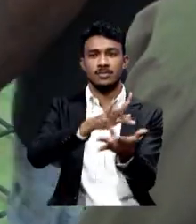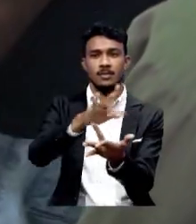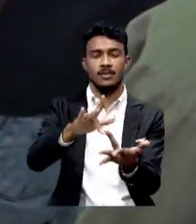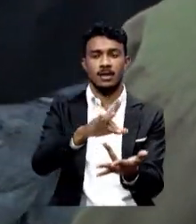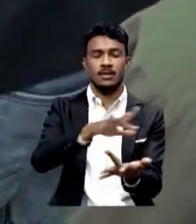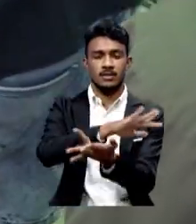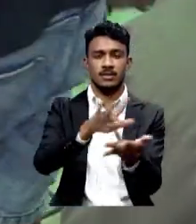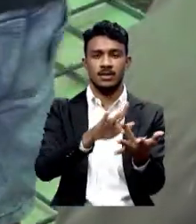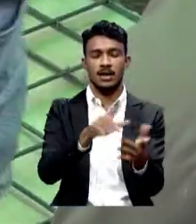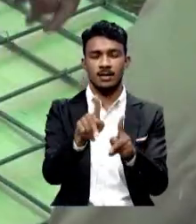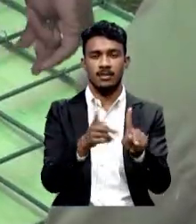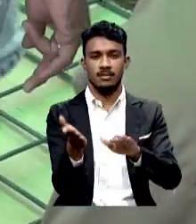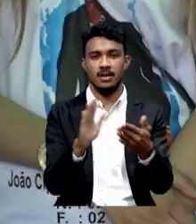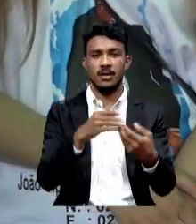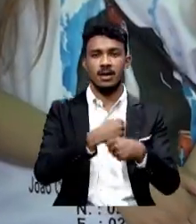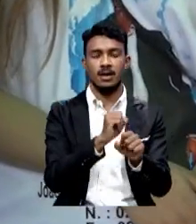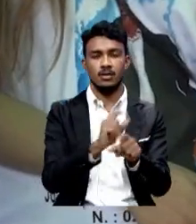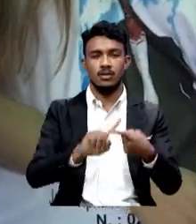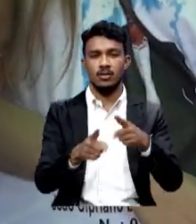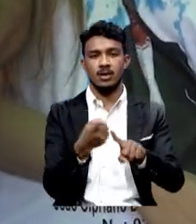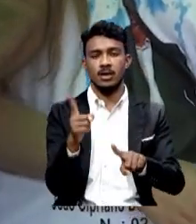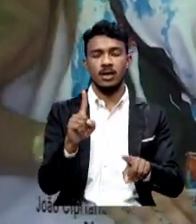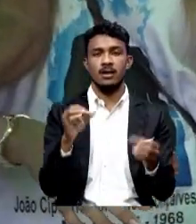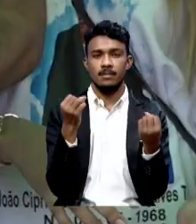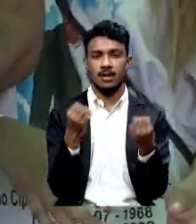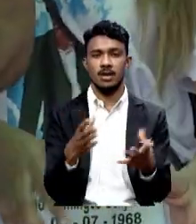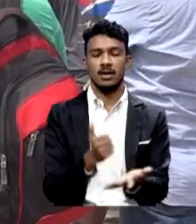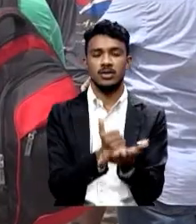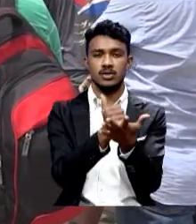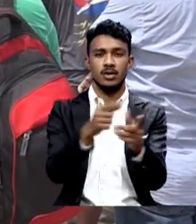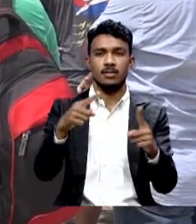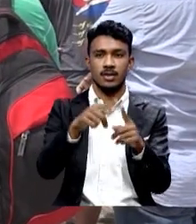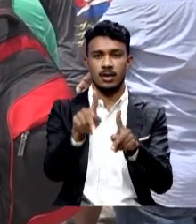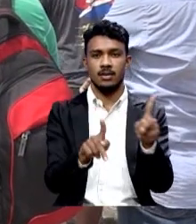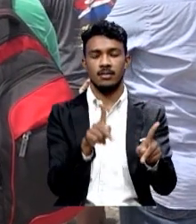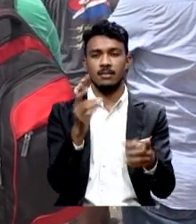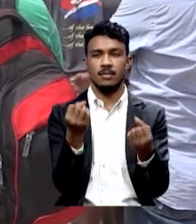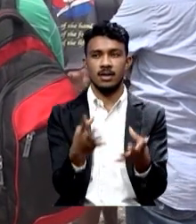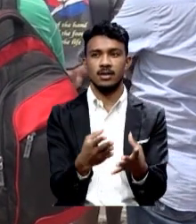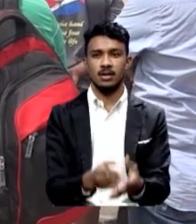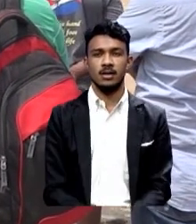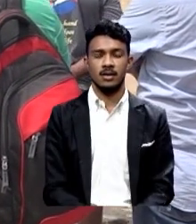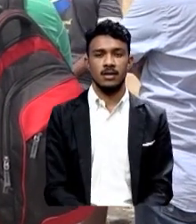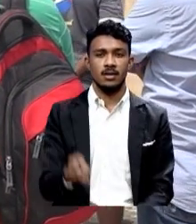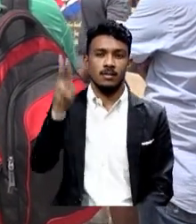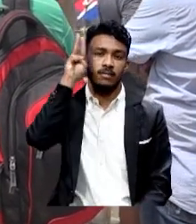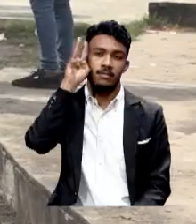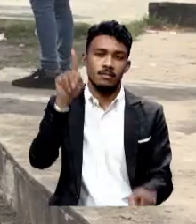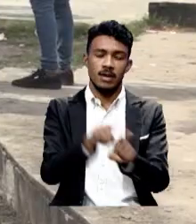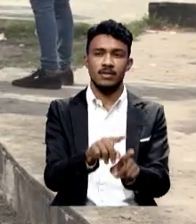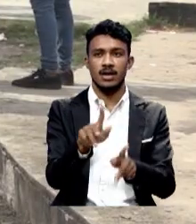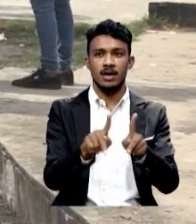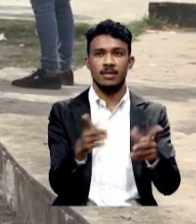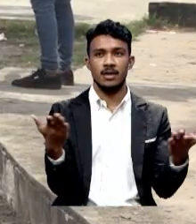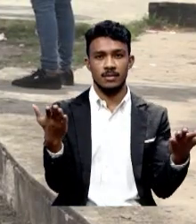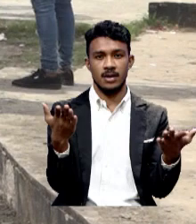ne, matebian mos halo amigo ho ema barak, no fo azurus mos ba ema barak. Mau ema ida ke gosta,